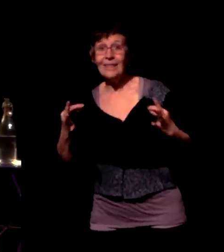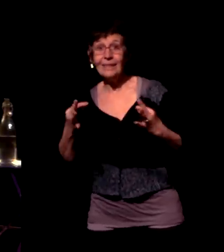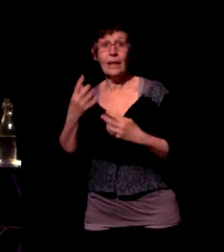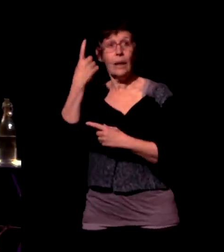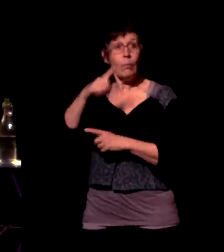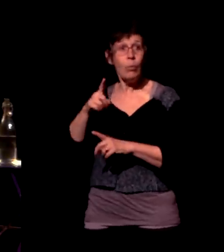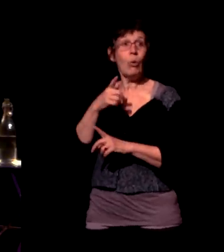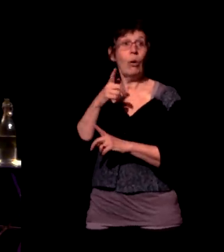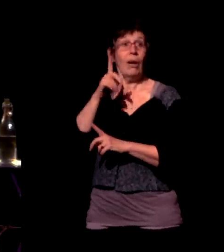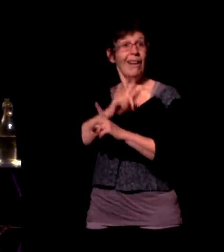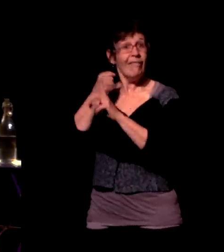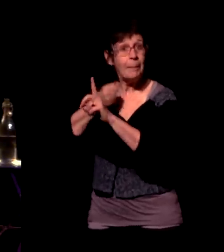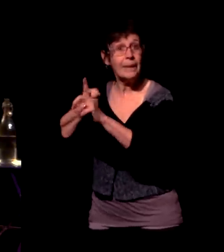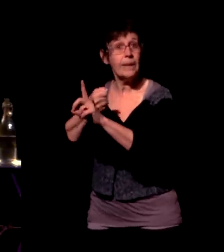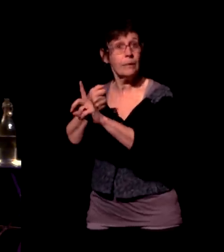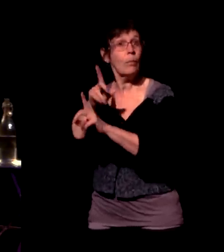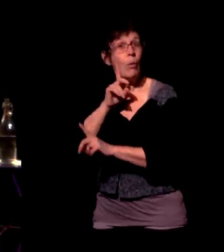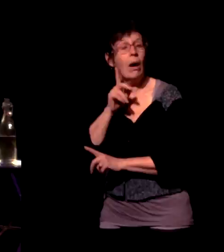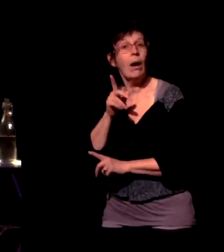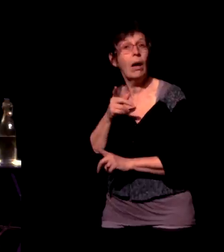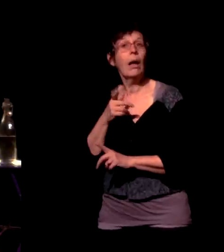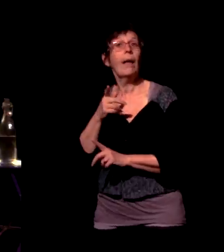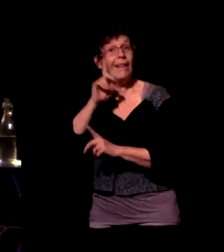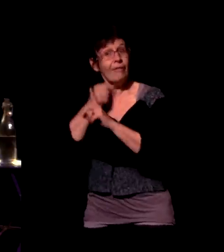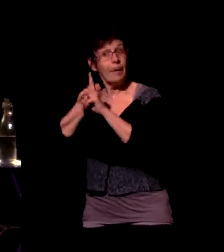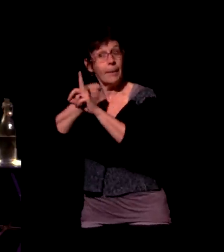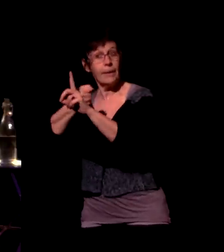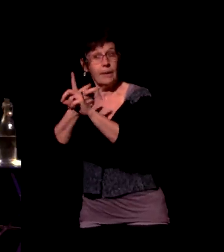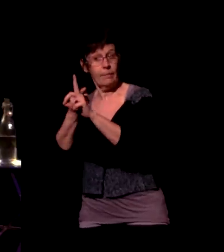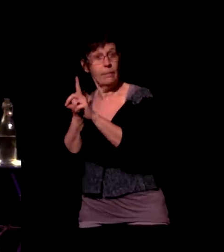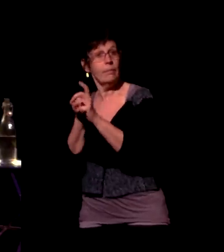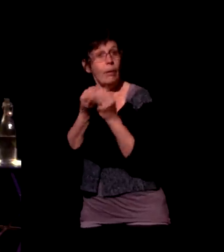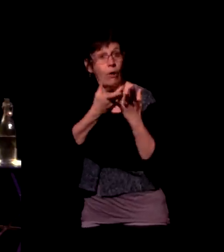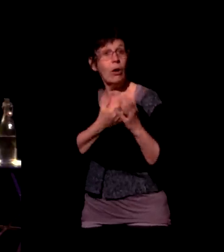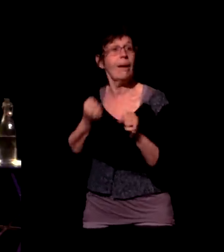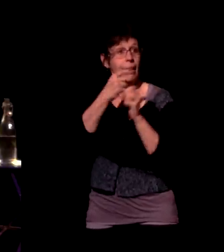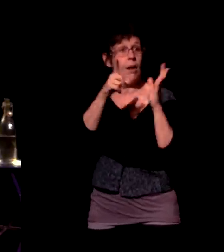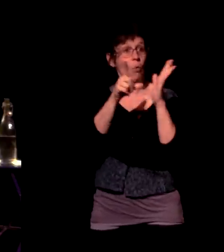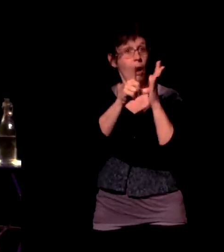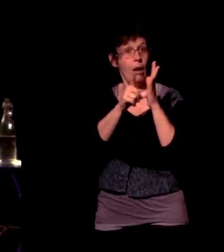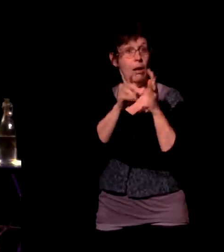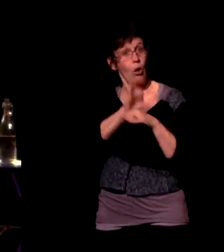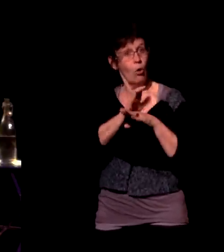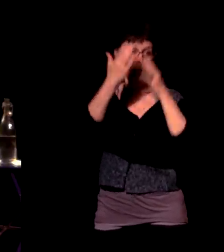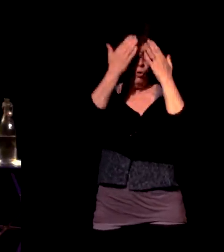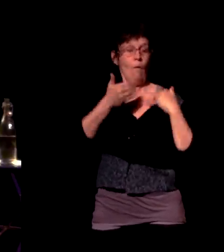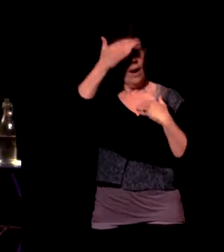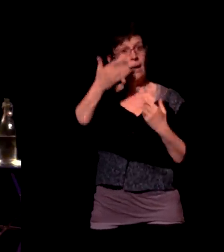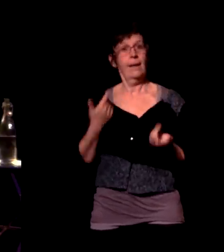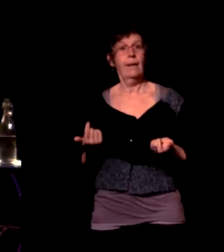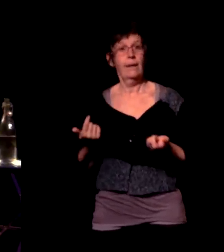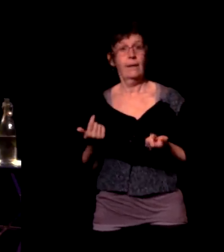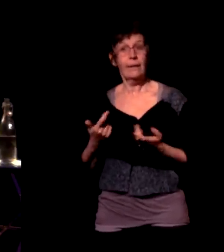Puisque c'est quand même aussi au nom du féminisme que cette loi a été appliquée, qu'au nom du féminisme que des jeunes filles ne peuvent pas aller